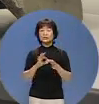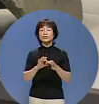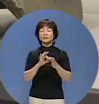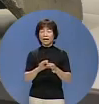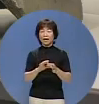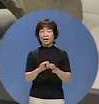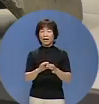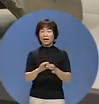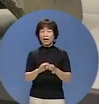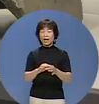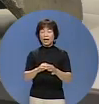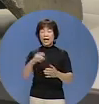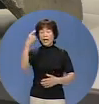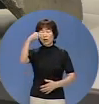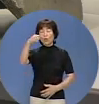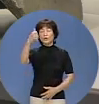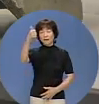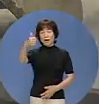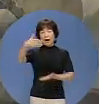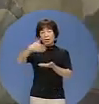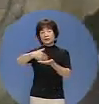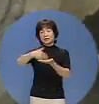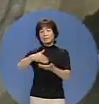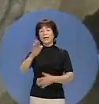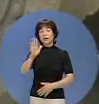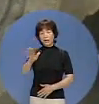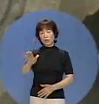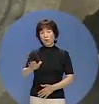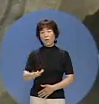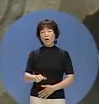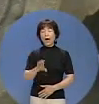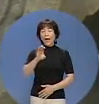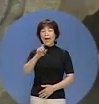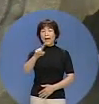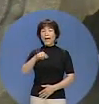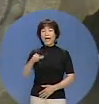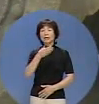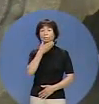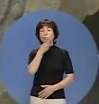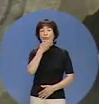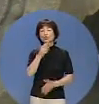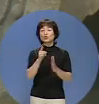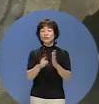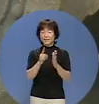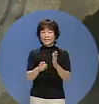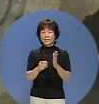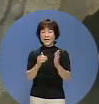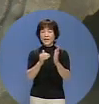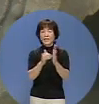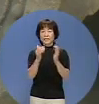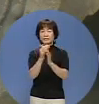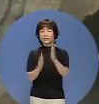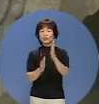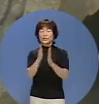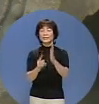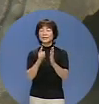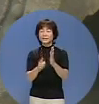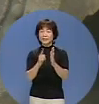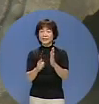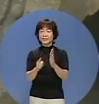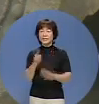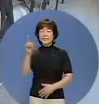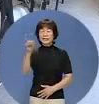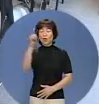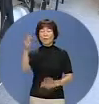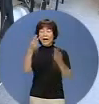さんから資料に沿って説明があった後、参加者は円福寺、竹林寺、生駒大社